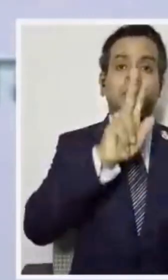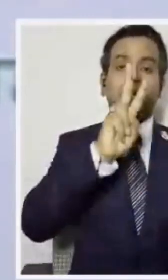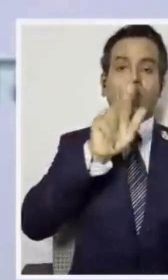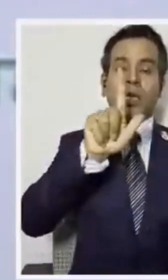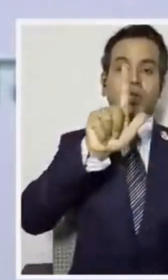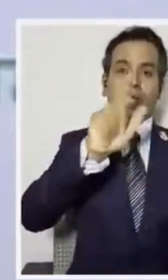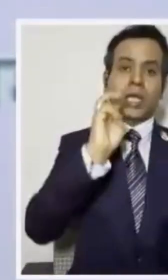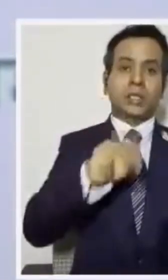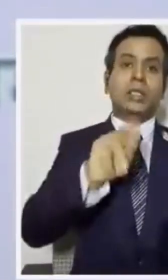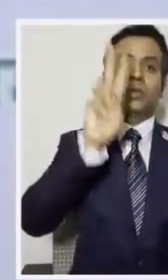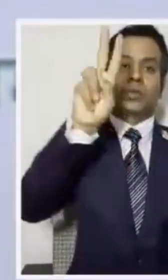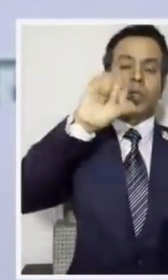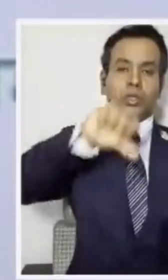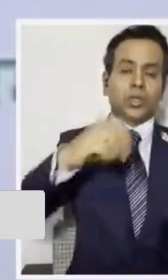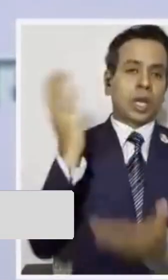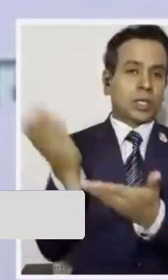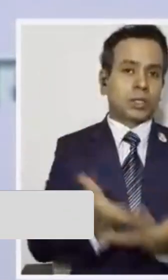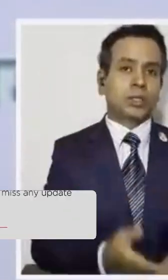1,126 জন এবং এ পর্যন্ত